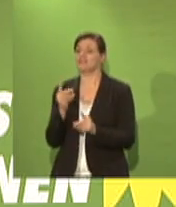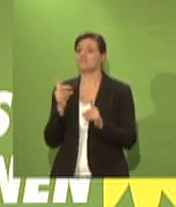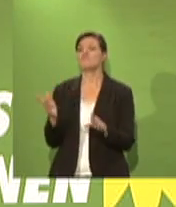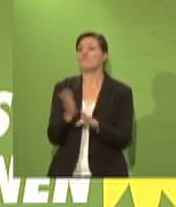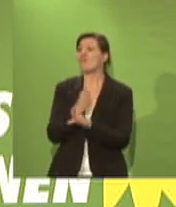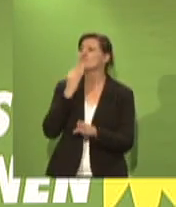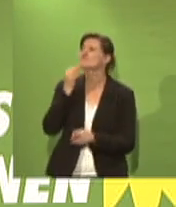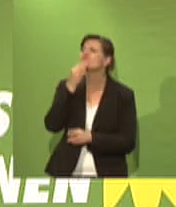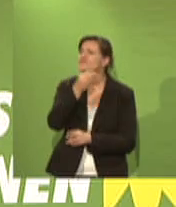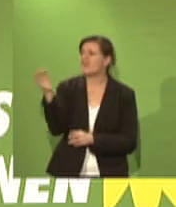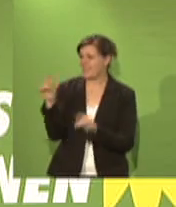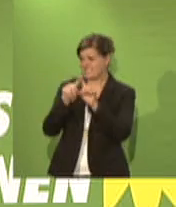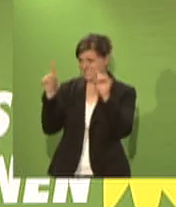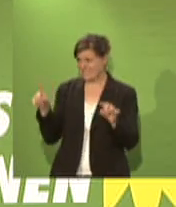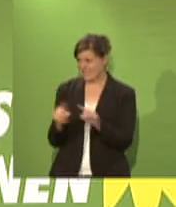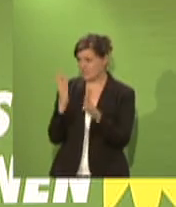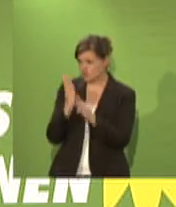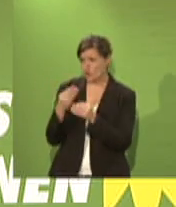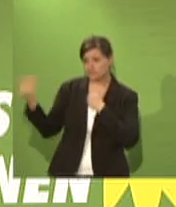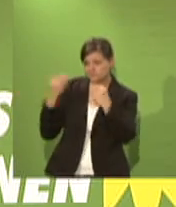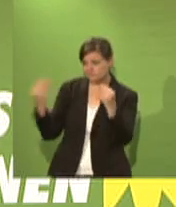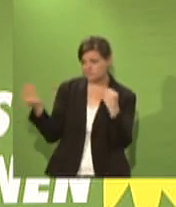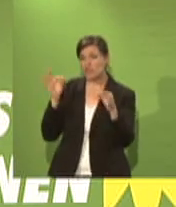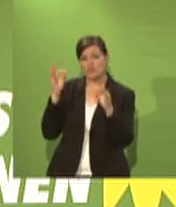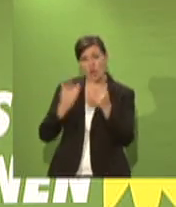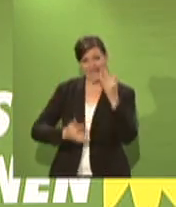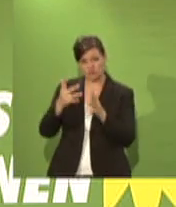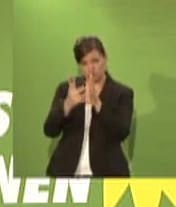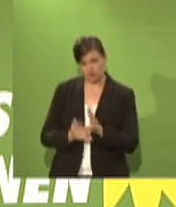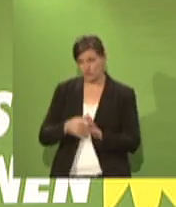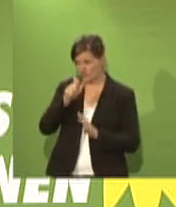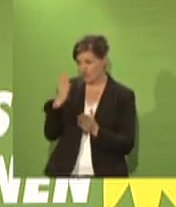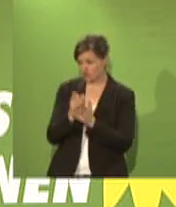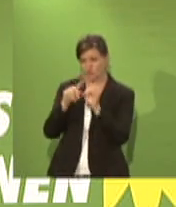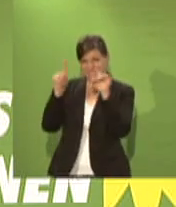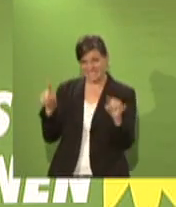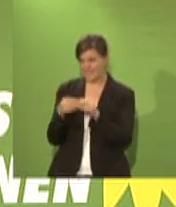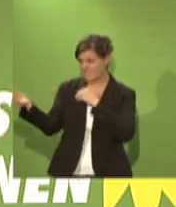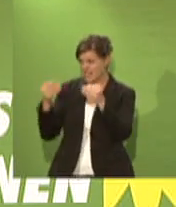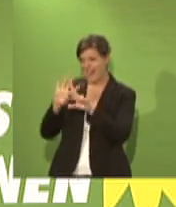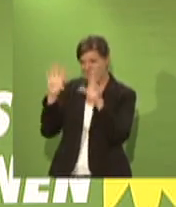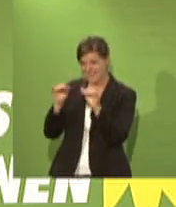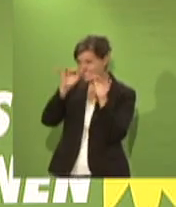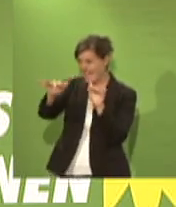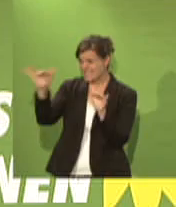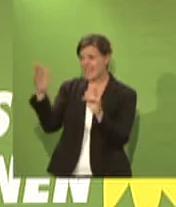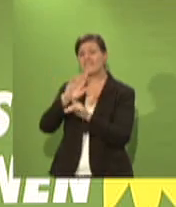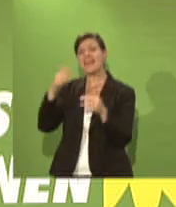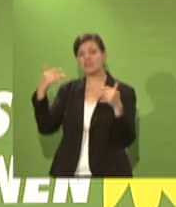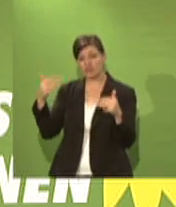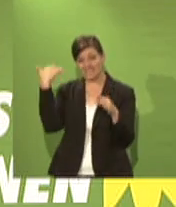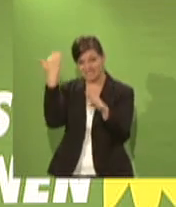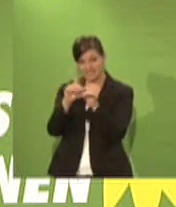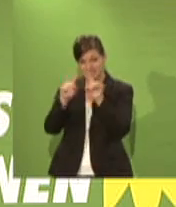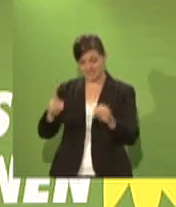rumfragen, es sind jetzt die Zettel verteilt worden, die Stimmzettel für die Wahl der Rechnungsprüferinnen. Einmal kurz aufzeigen, wer noch